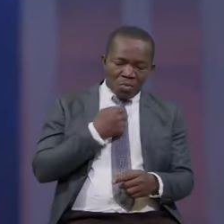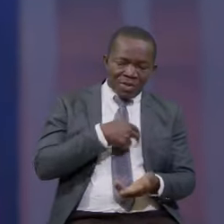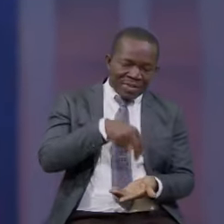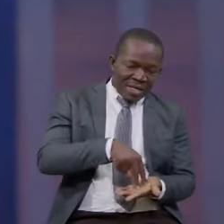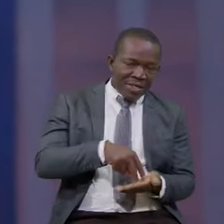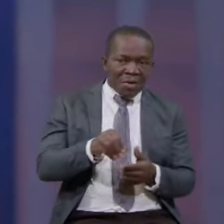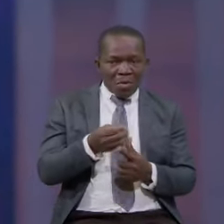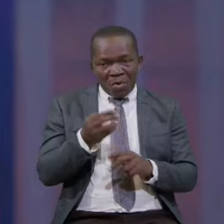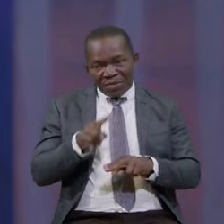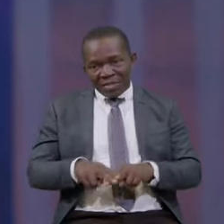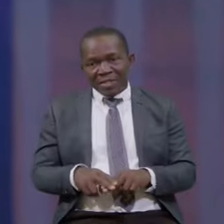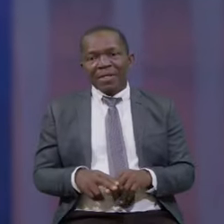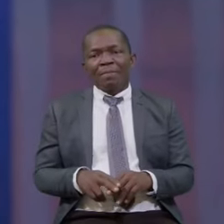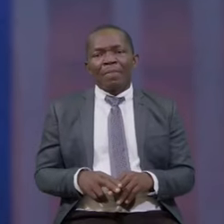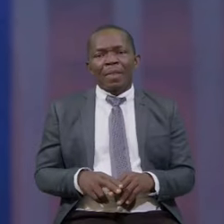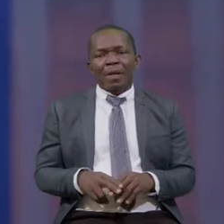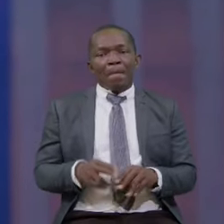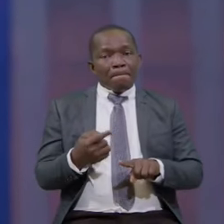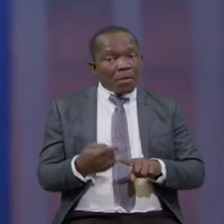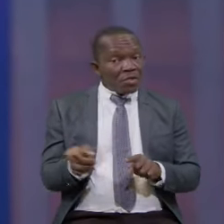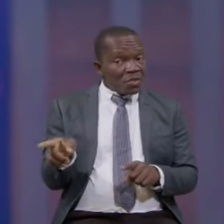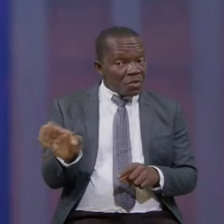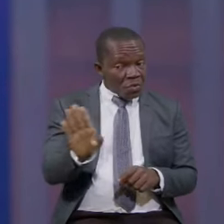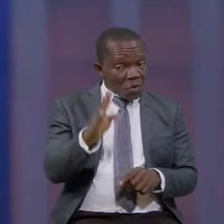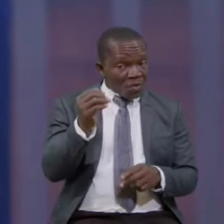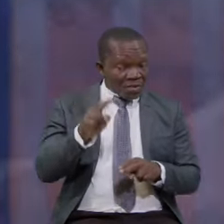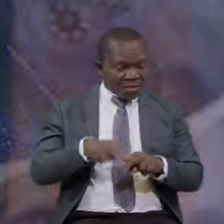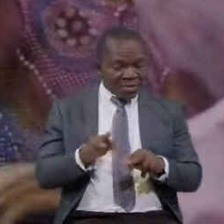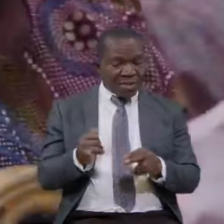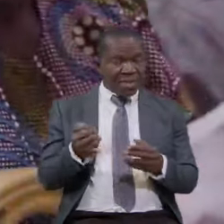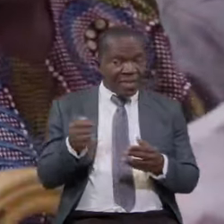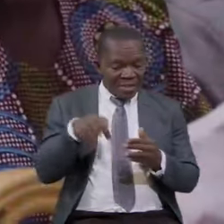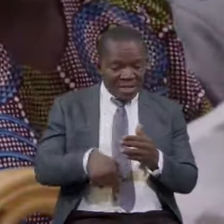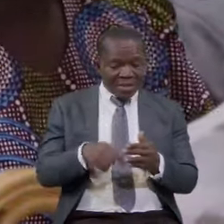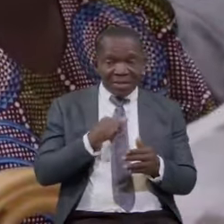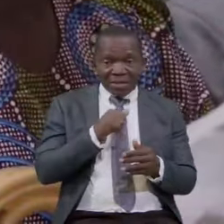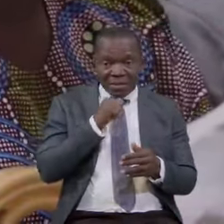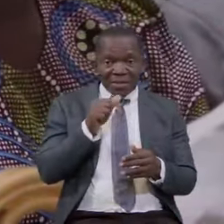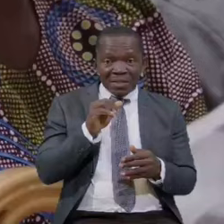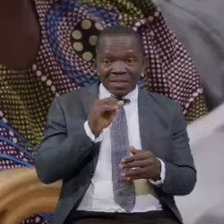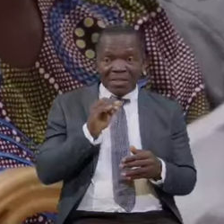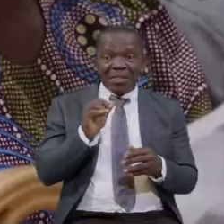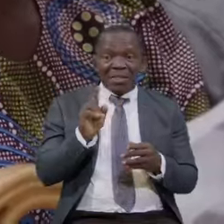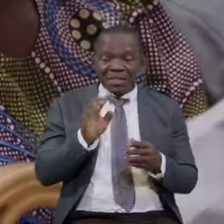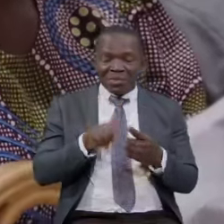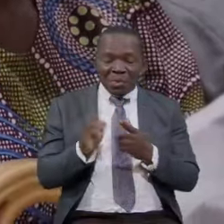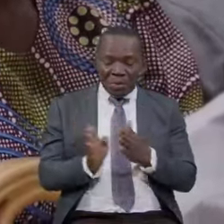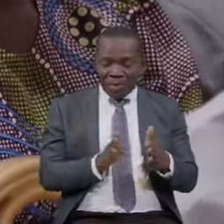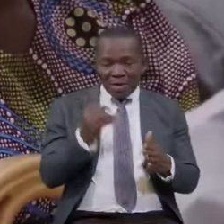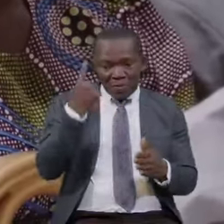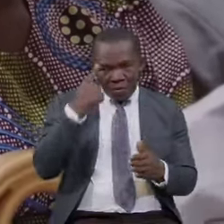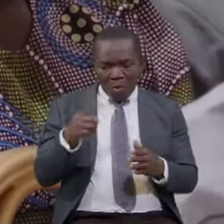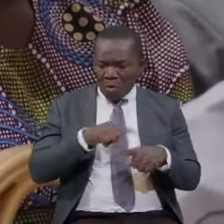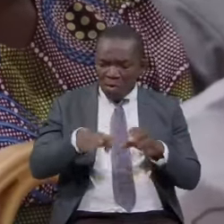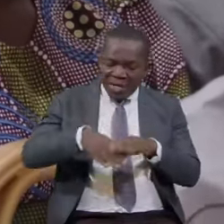êtes assis là-bas mais le fait que tu sois assis c'est la préparation pour aller de l'avant tu iras de l'avant